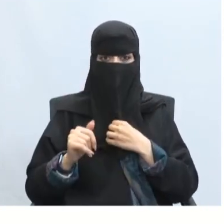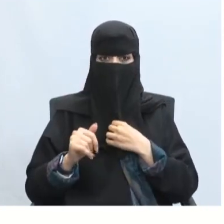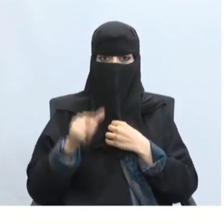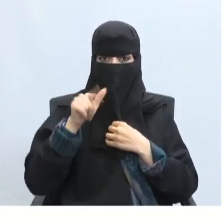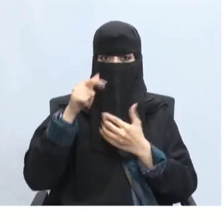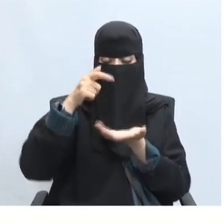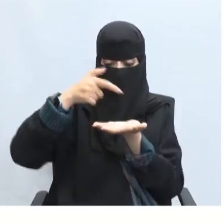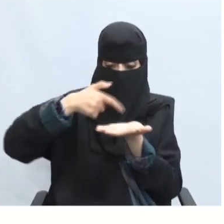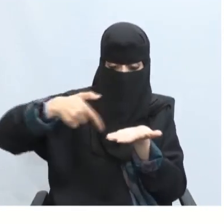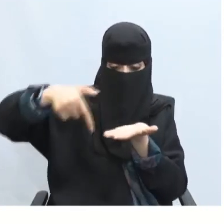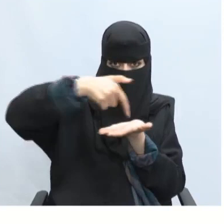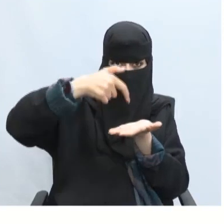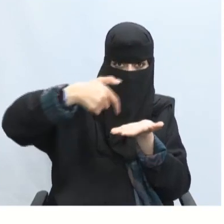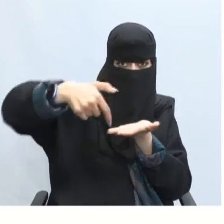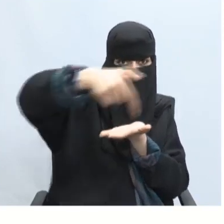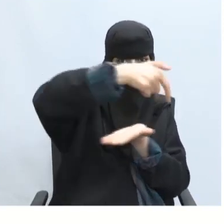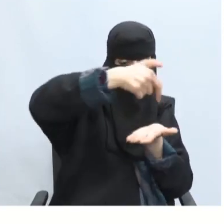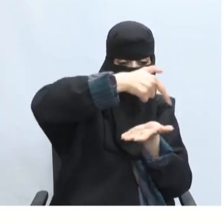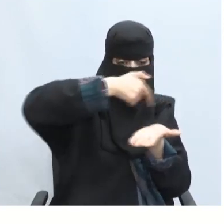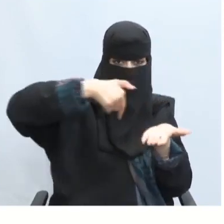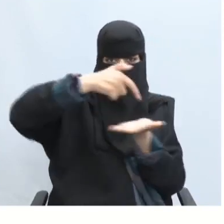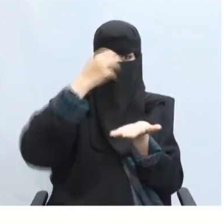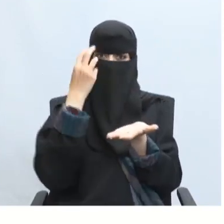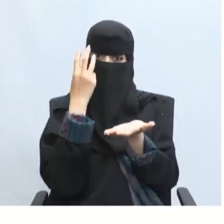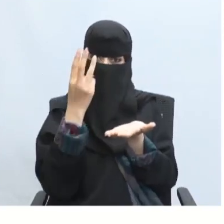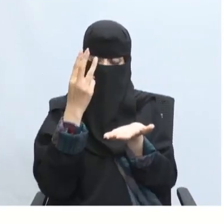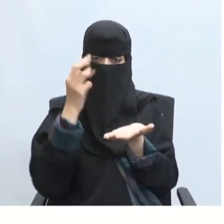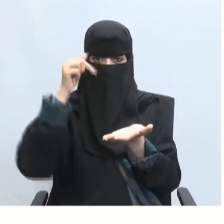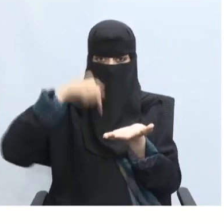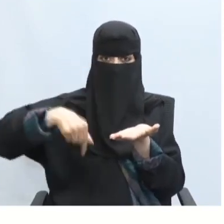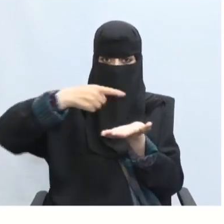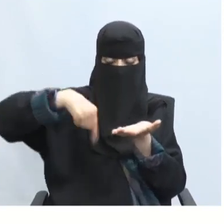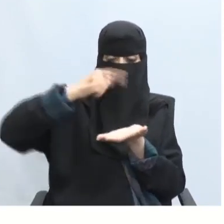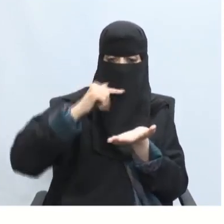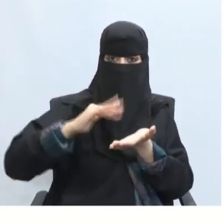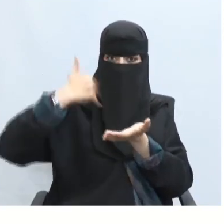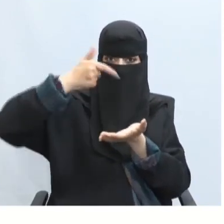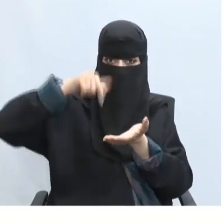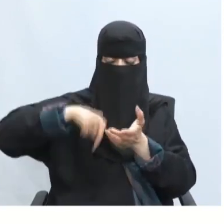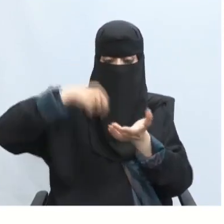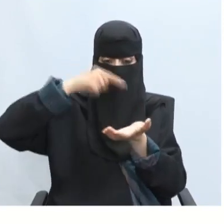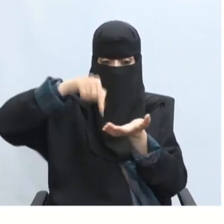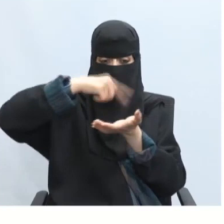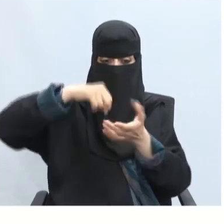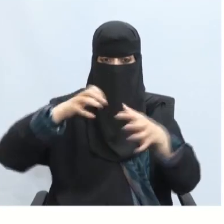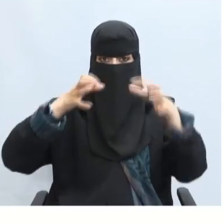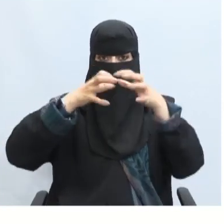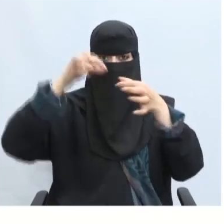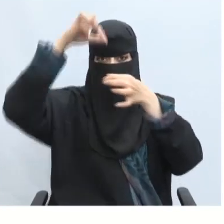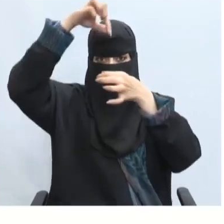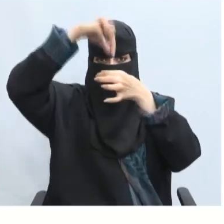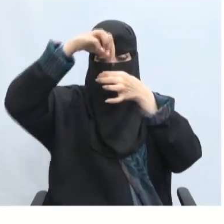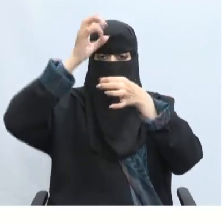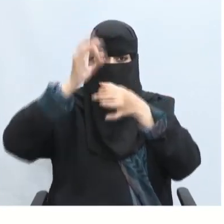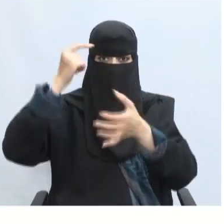ولكن لو مثلنا بعد محطه الثالثه بدائره ثالثه فعندئذ تتقاطع الدوائر الثلاث